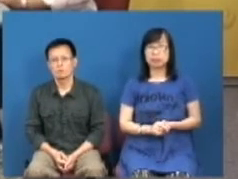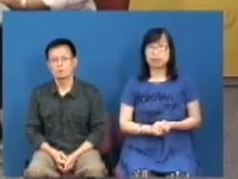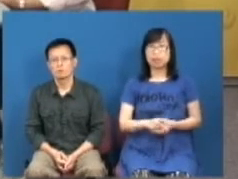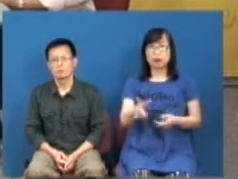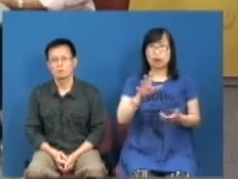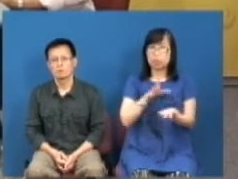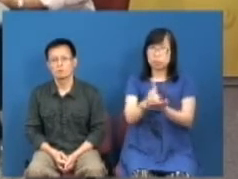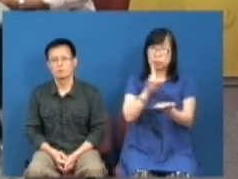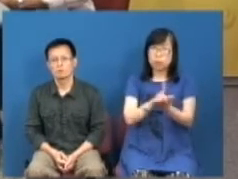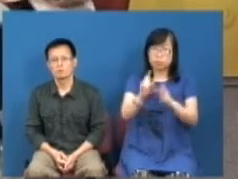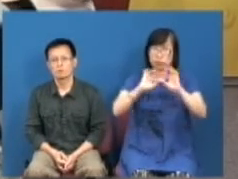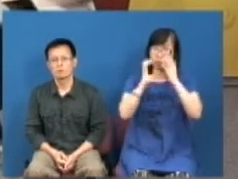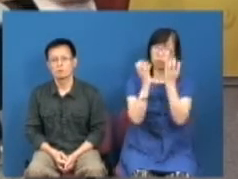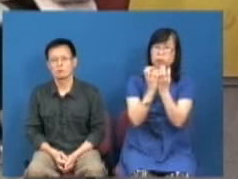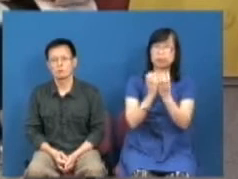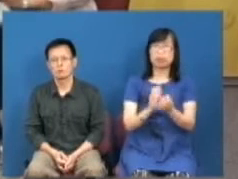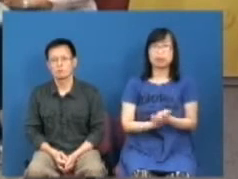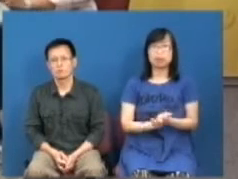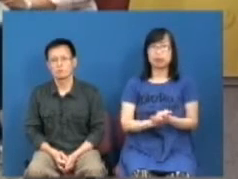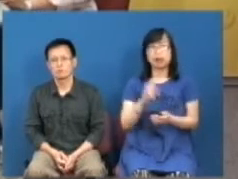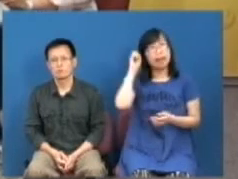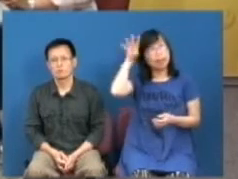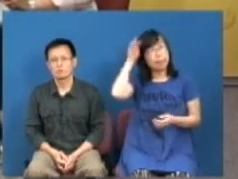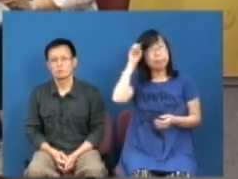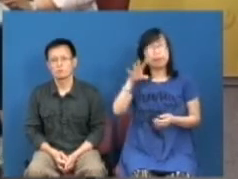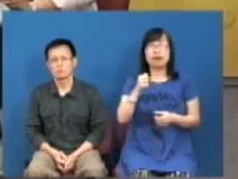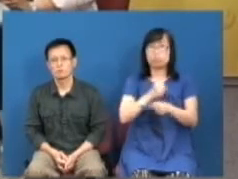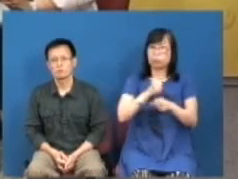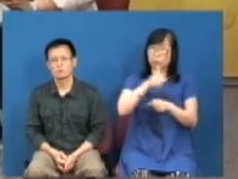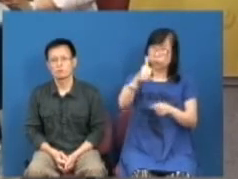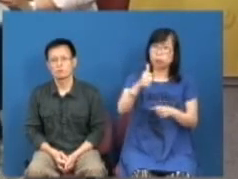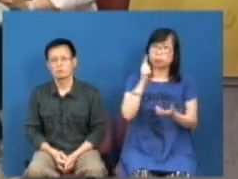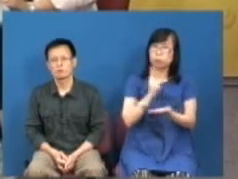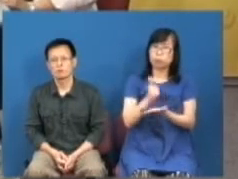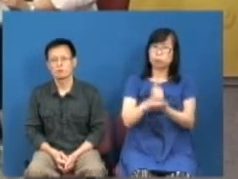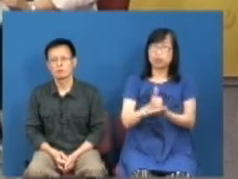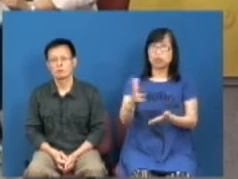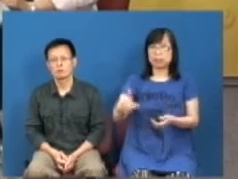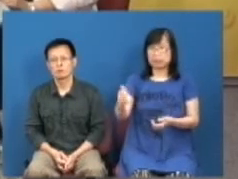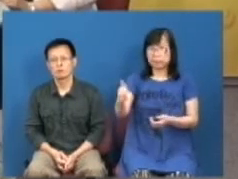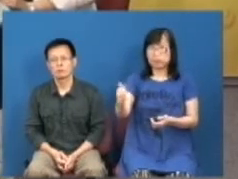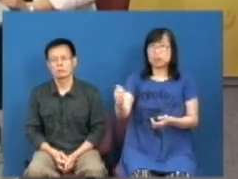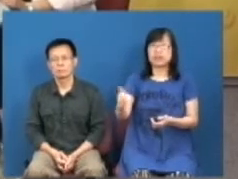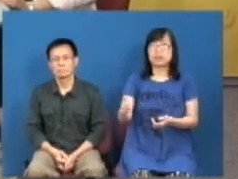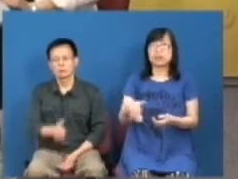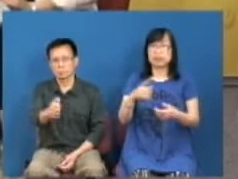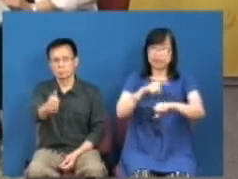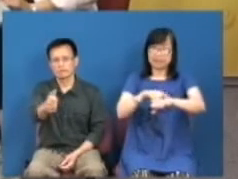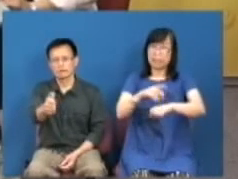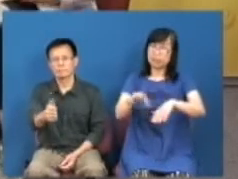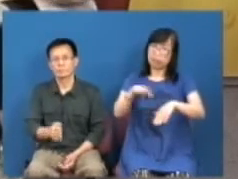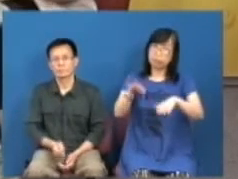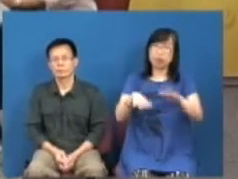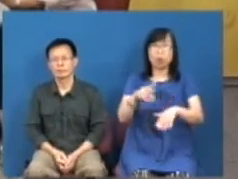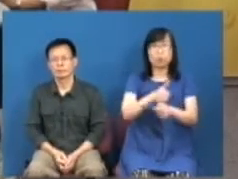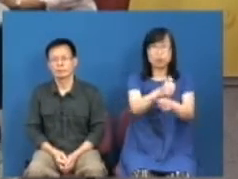專業嘅團體咧，大家。即係出謀獻策咧，點樣去做好佢咧，都係一個好緊要嘅。嗱，今日多謝志遠先，時間差唔多啦。咁我亦